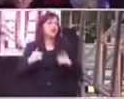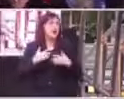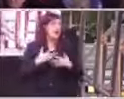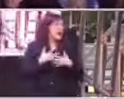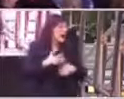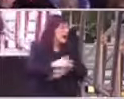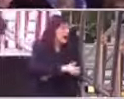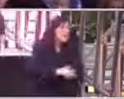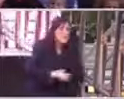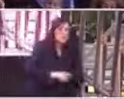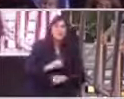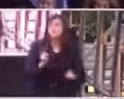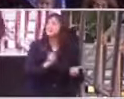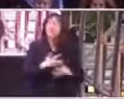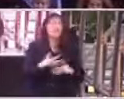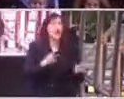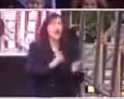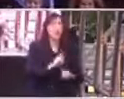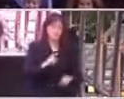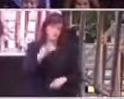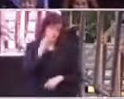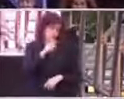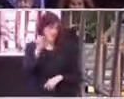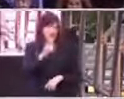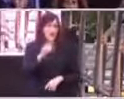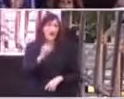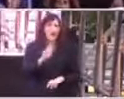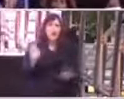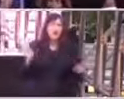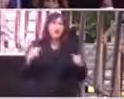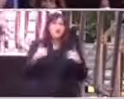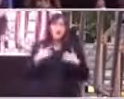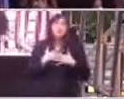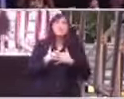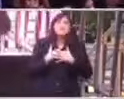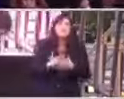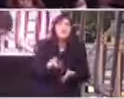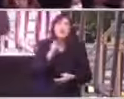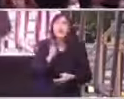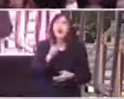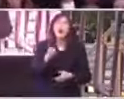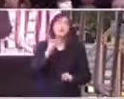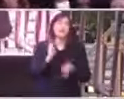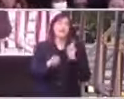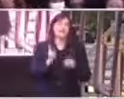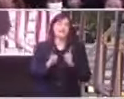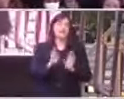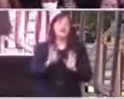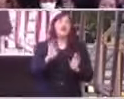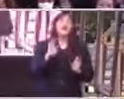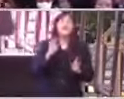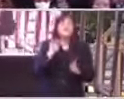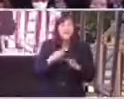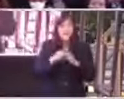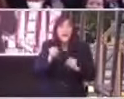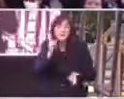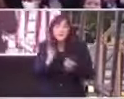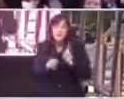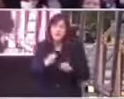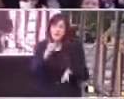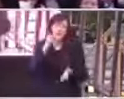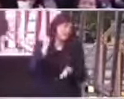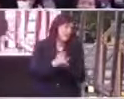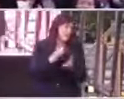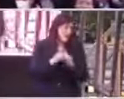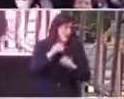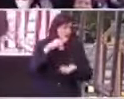ce l'abbiamo con gli altri noi vogliamo bene alla politica e per fare politica ci vuole competenza Ci vuole passione ci